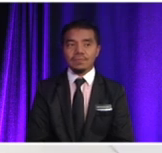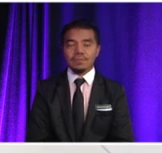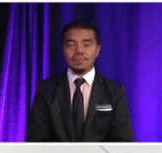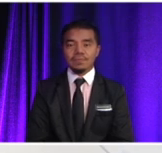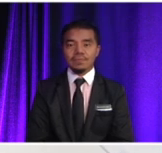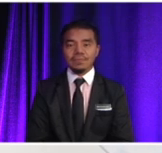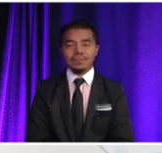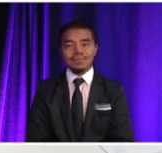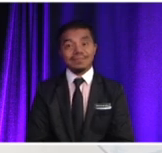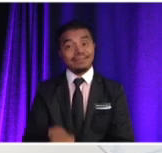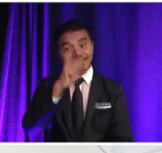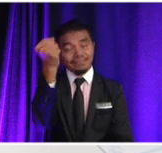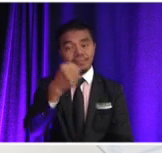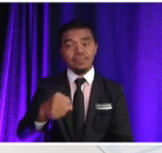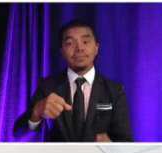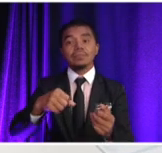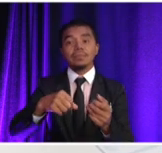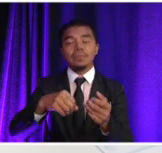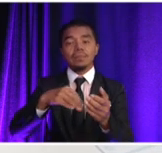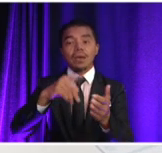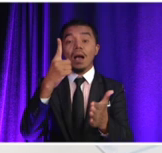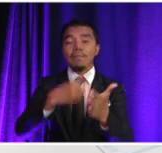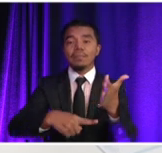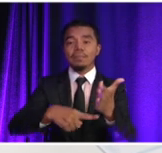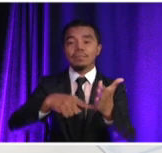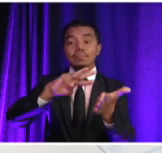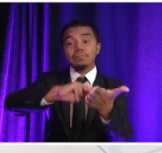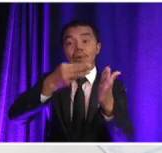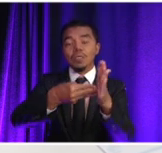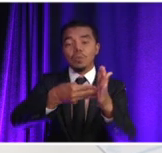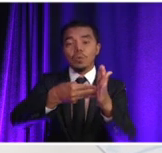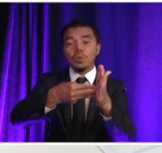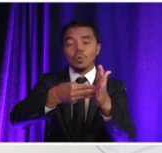Usahawan Terima kasih Ainun